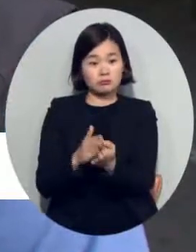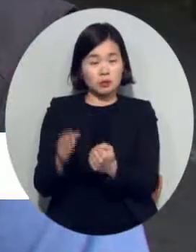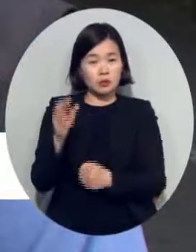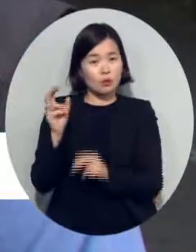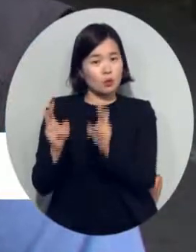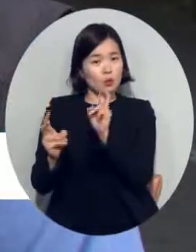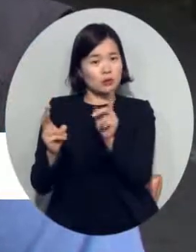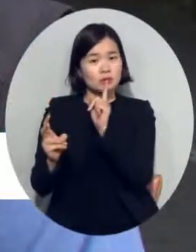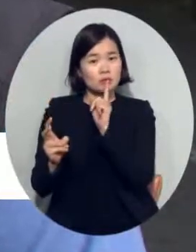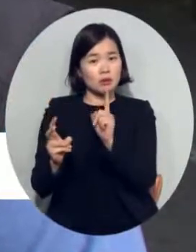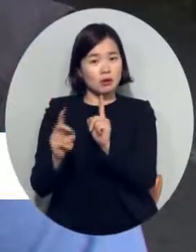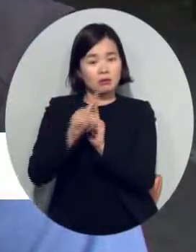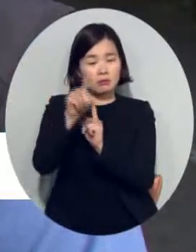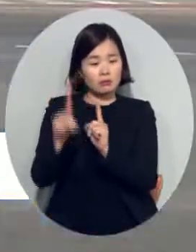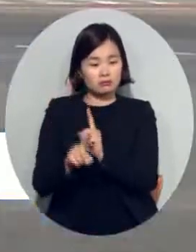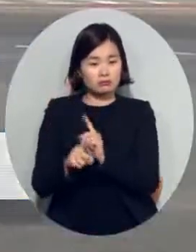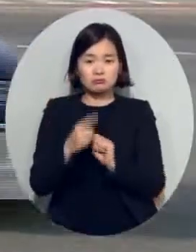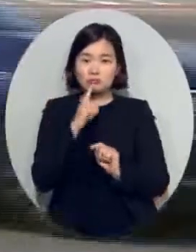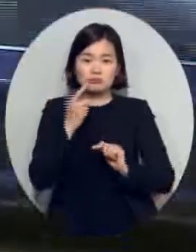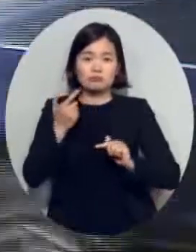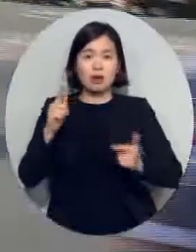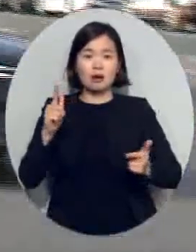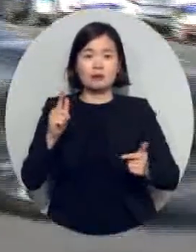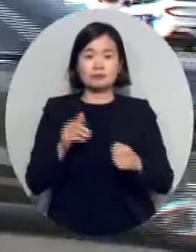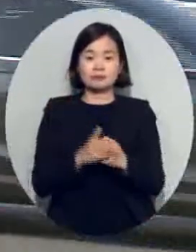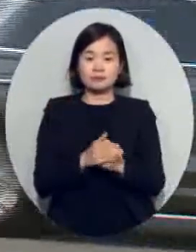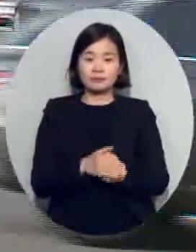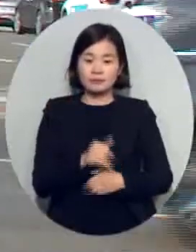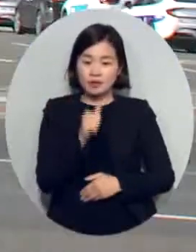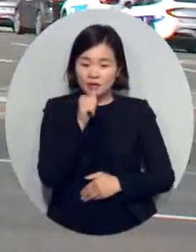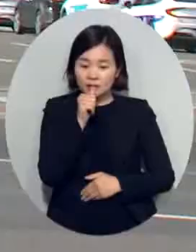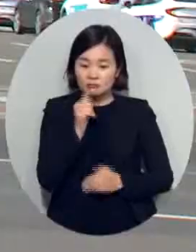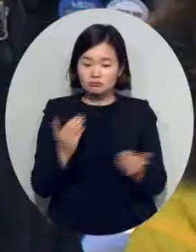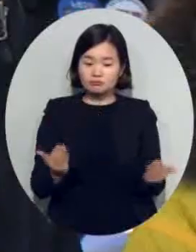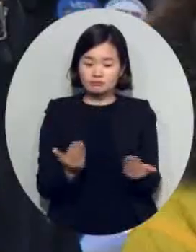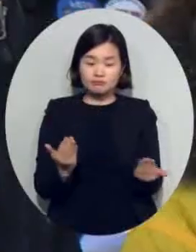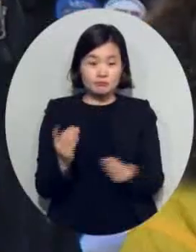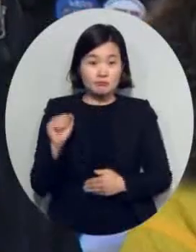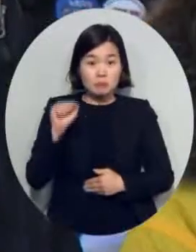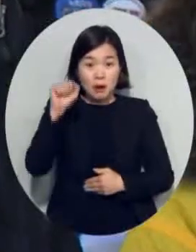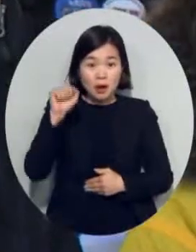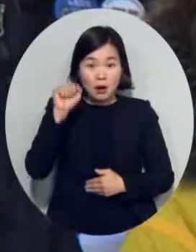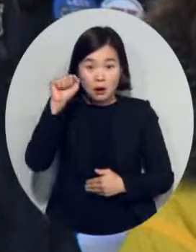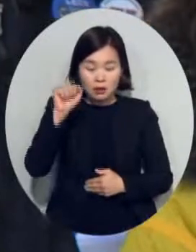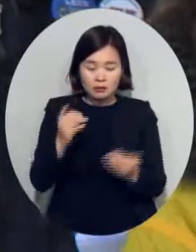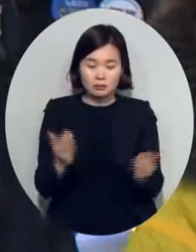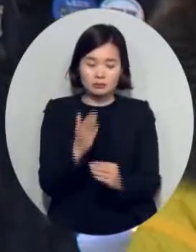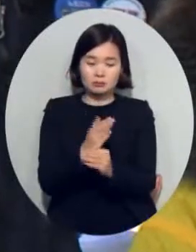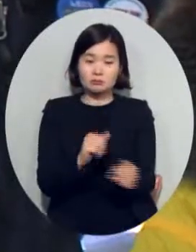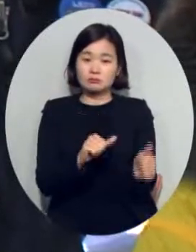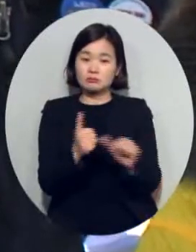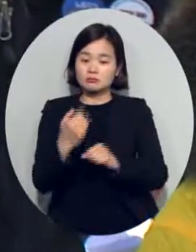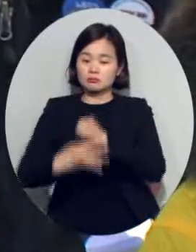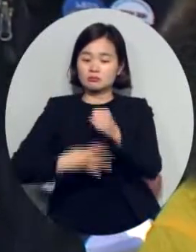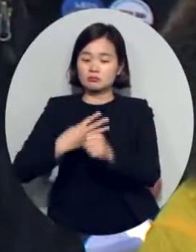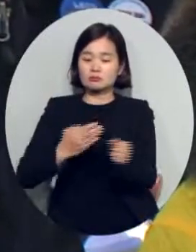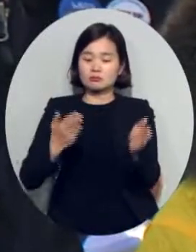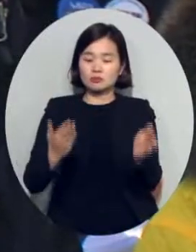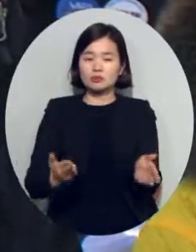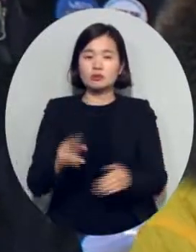전어 지켜지지 않은 것 같습니다 금속 모두가 집계한 포스코에서 일하다 숨진 노동자는 최근 자 년 동안